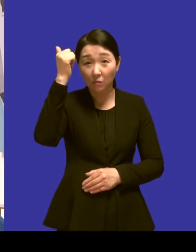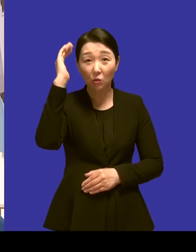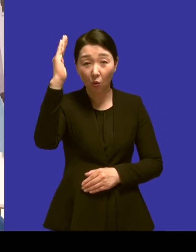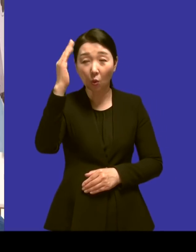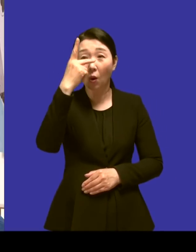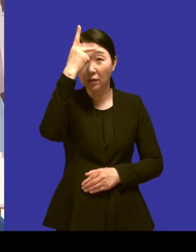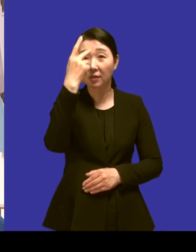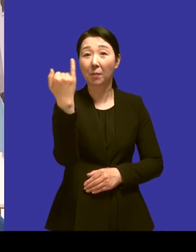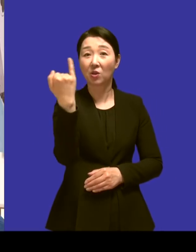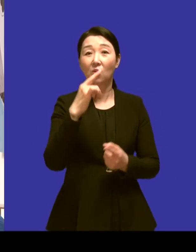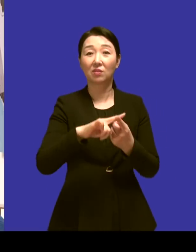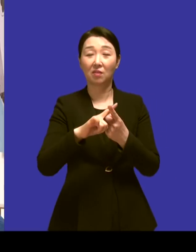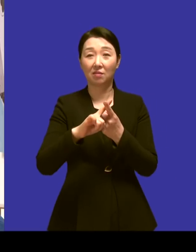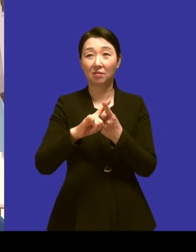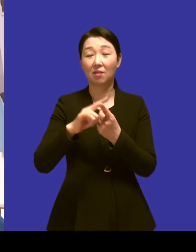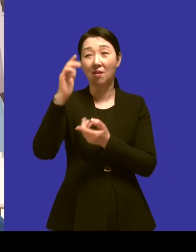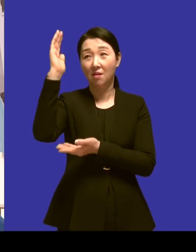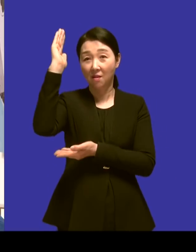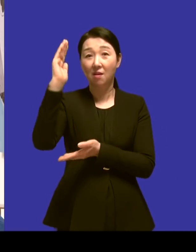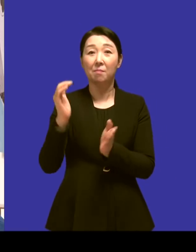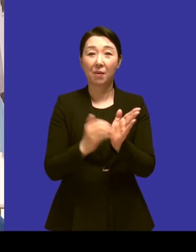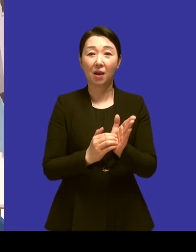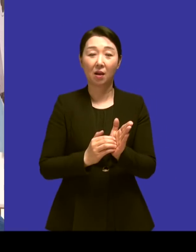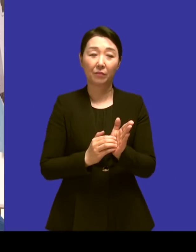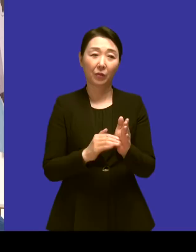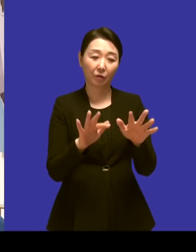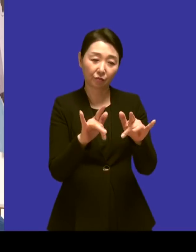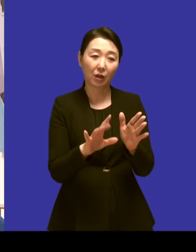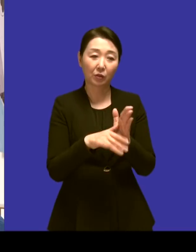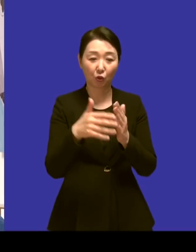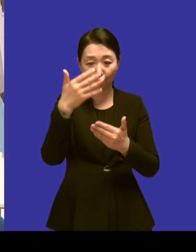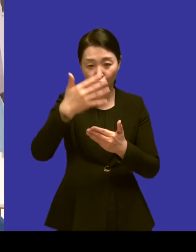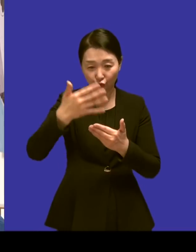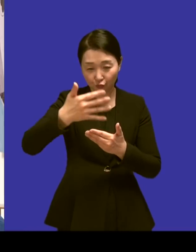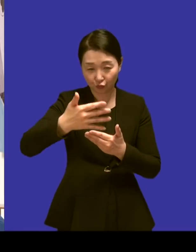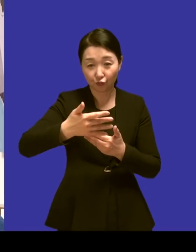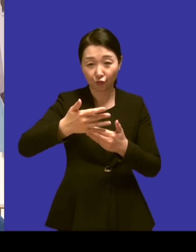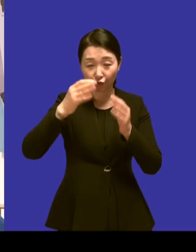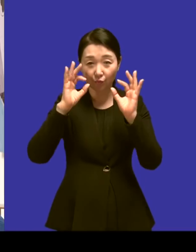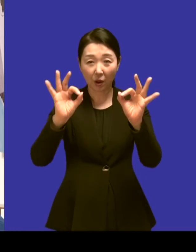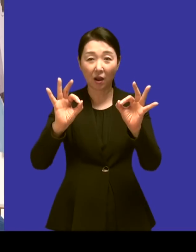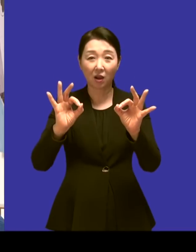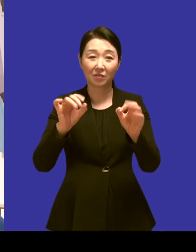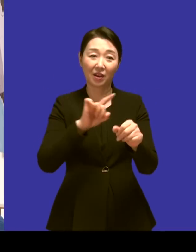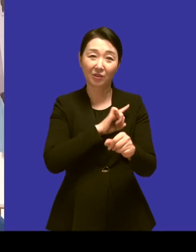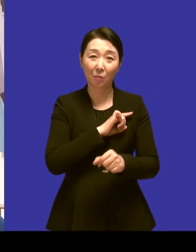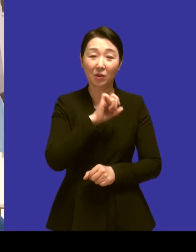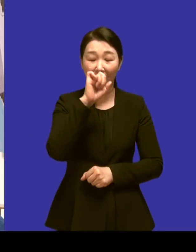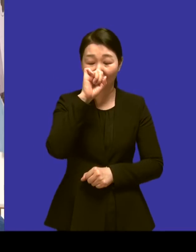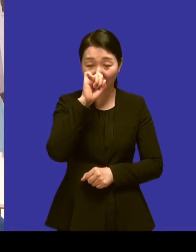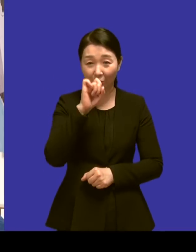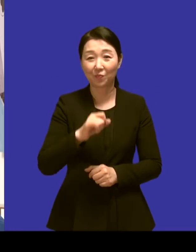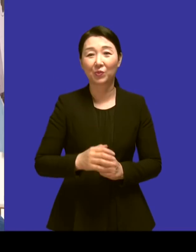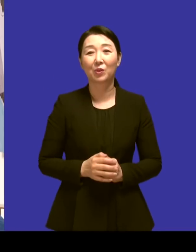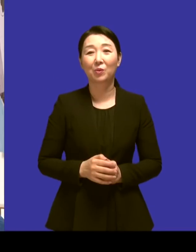말씀해 주시고 그리고 다시 작업하려고 컴퓨터에 앉아서 유튜브를 켰는데 제일 첫 번째 그 제가 좋아하는 외국 스티븐 펄팅 목사님의 설교가